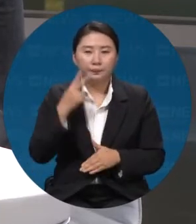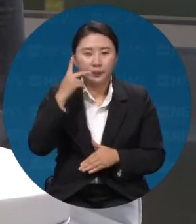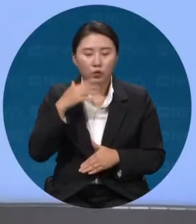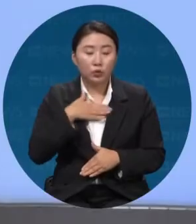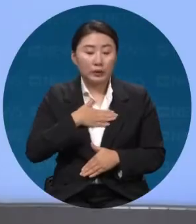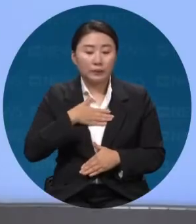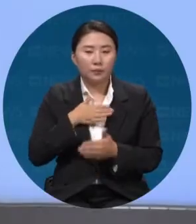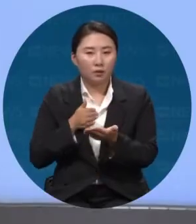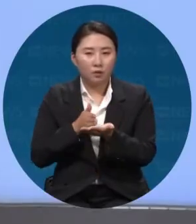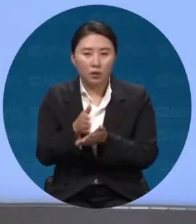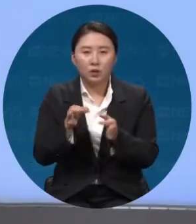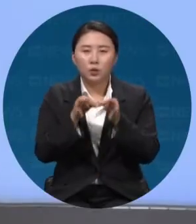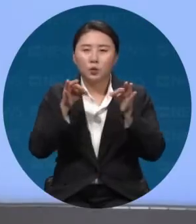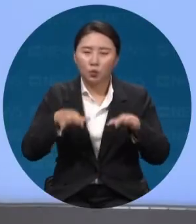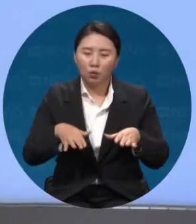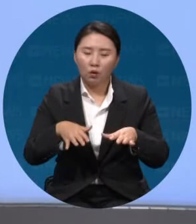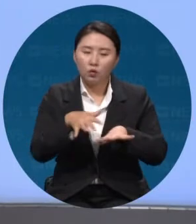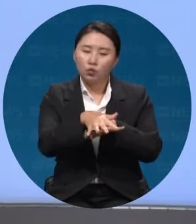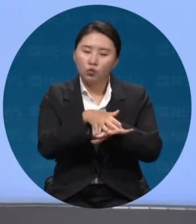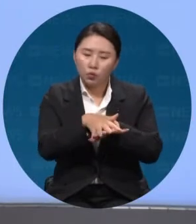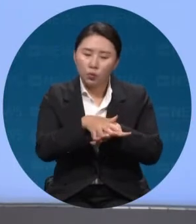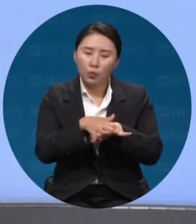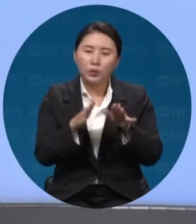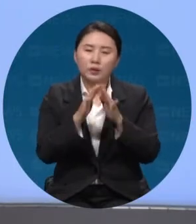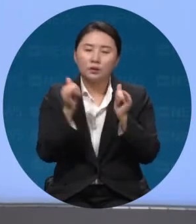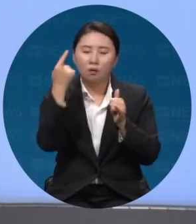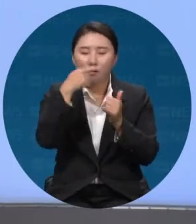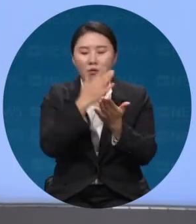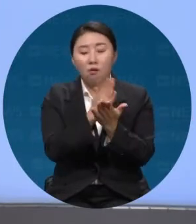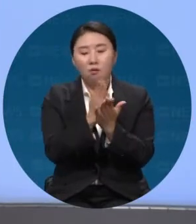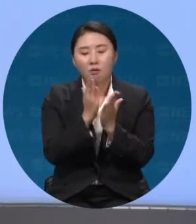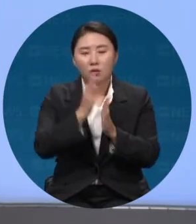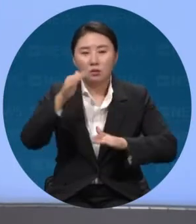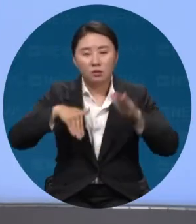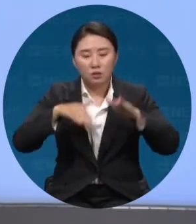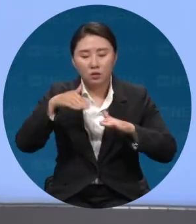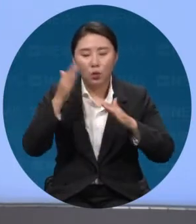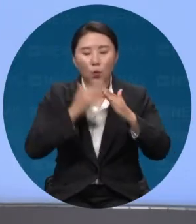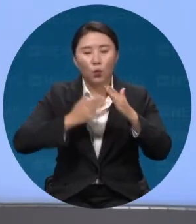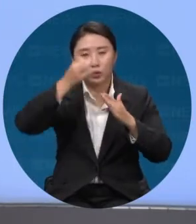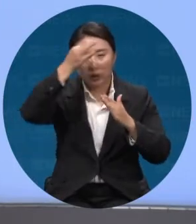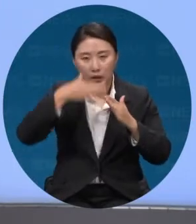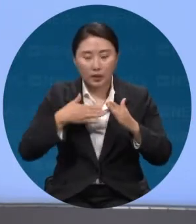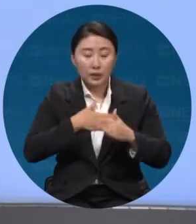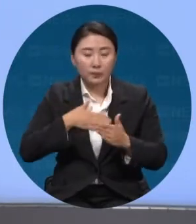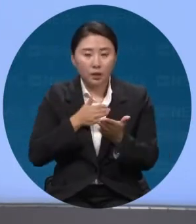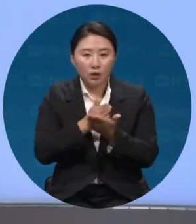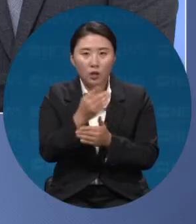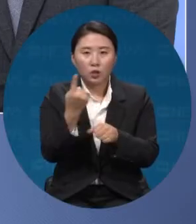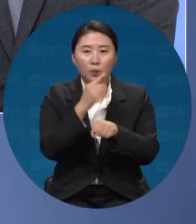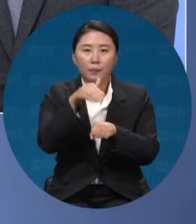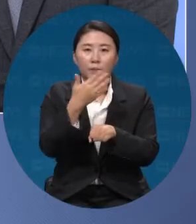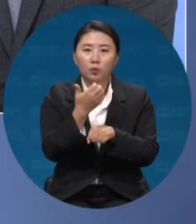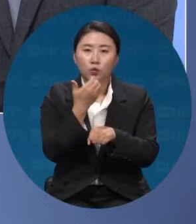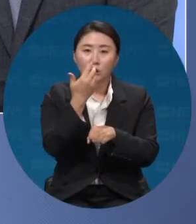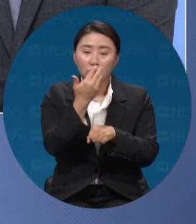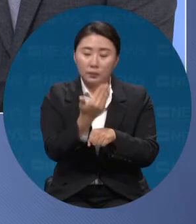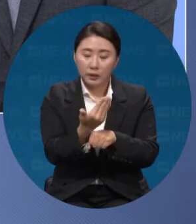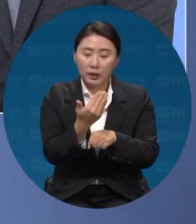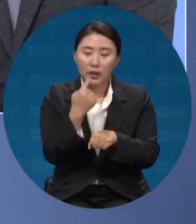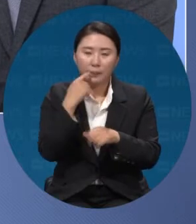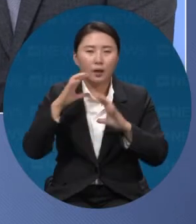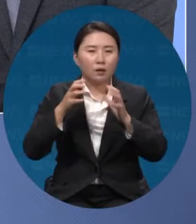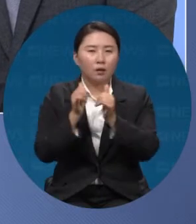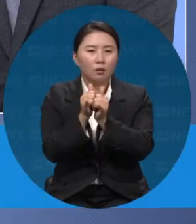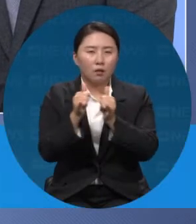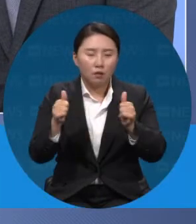심리학회 과 그동안 구조적 인종차별의 기여했다고 공식 사과한 건데요 에 심리학회 가 1892년 백인 남성들의